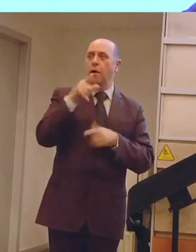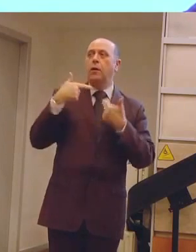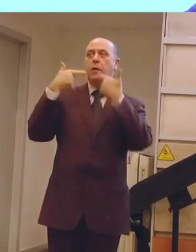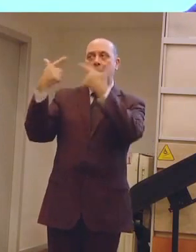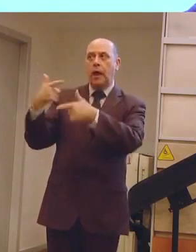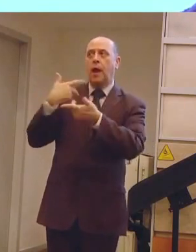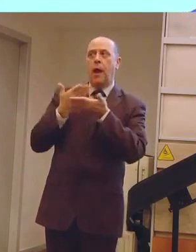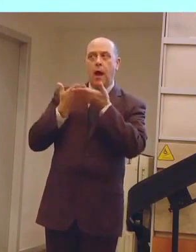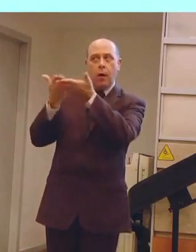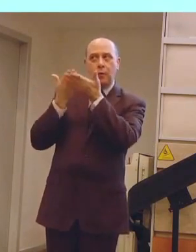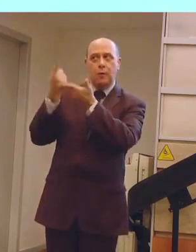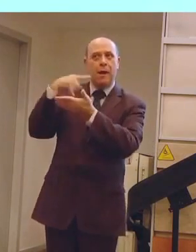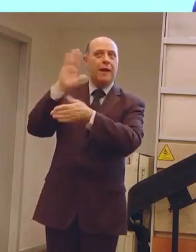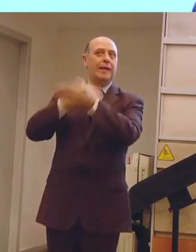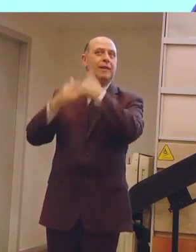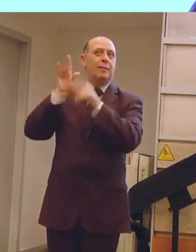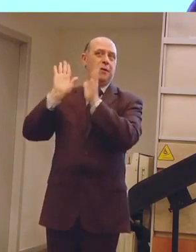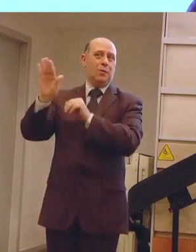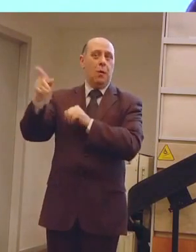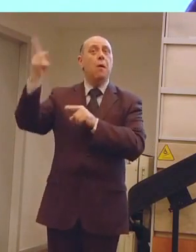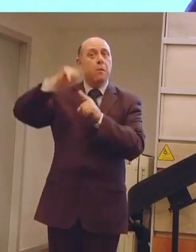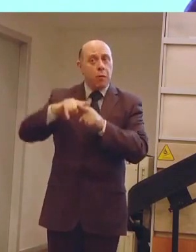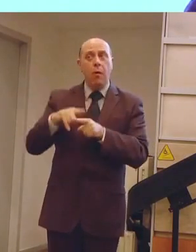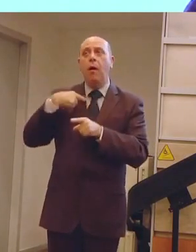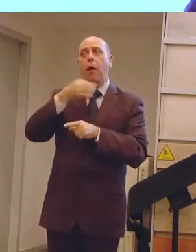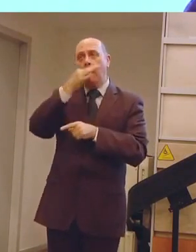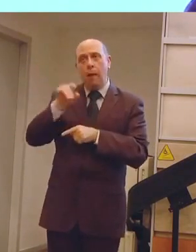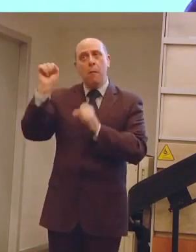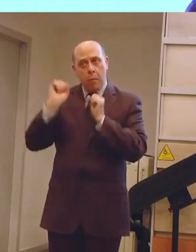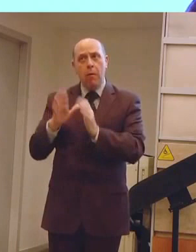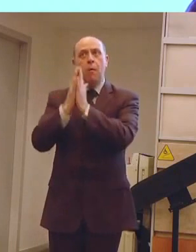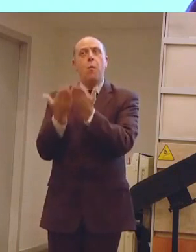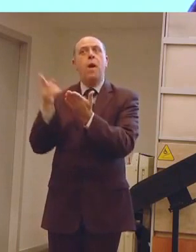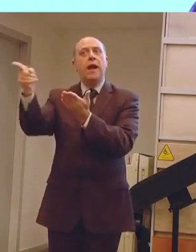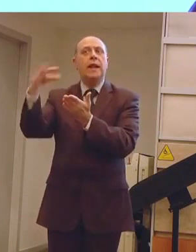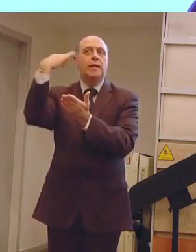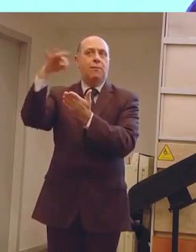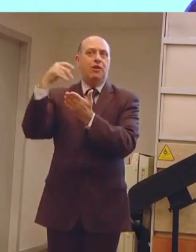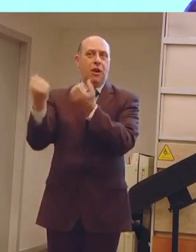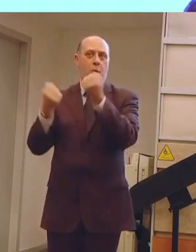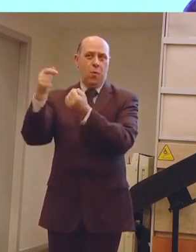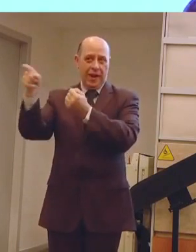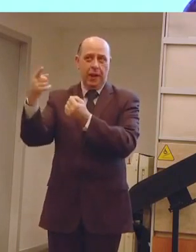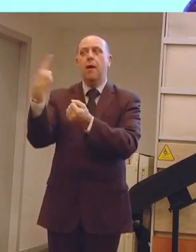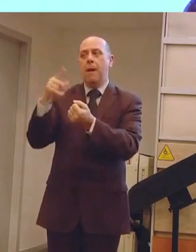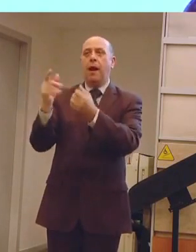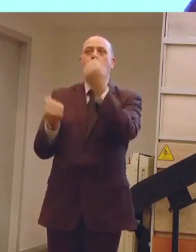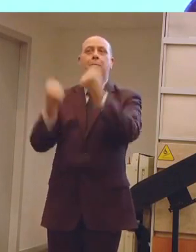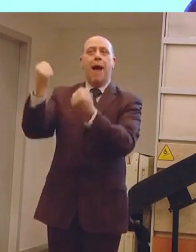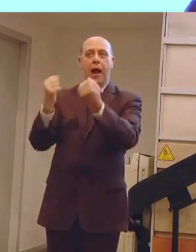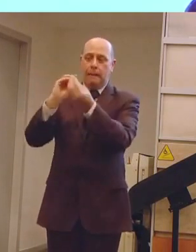disabilità gli ha dato modo di acquisire la patente speciale di guida riconoscendo e realizzando poi gli adattamenti